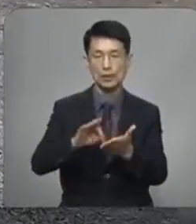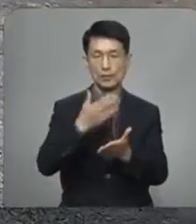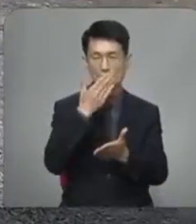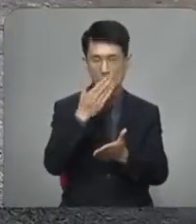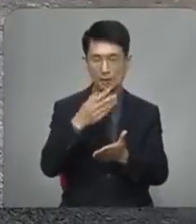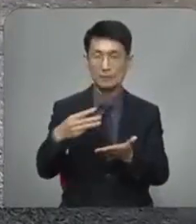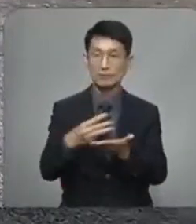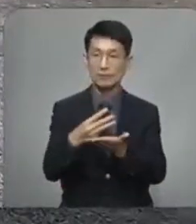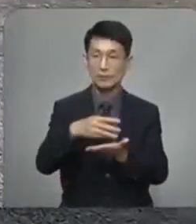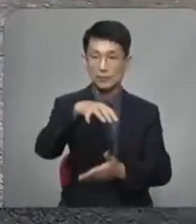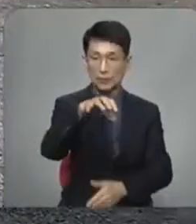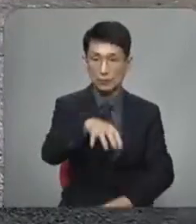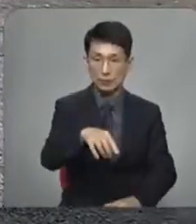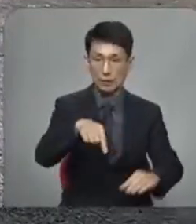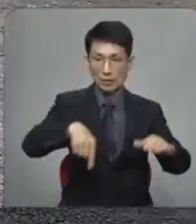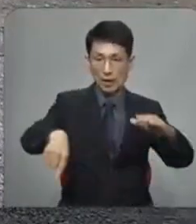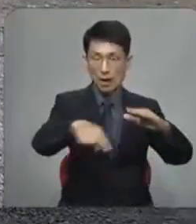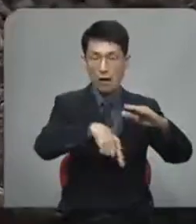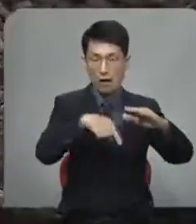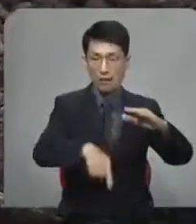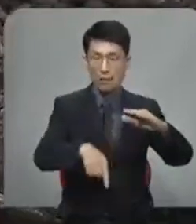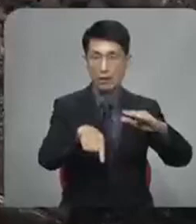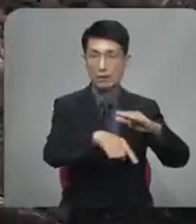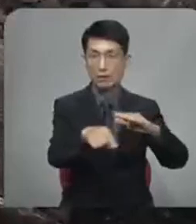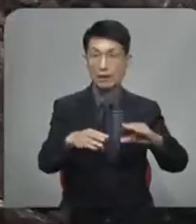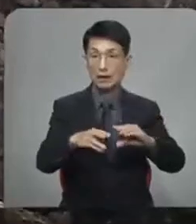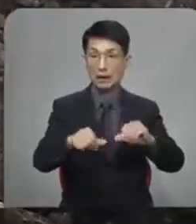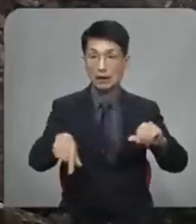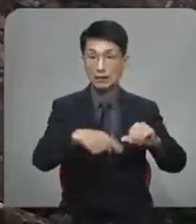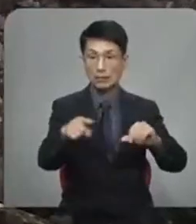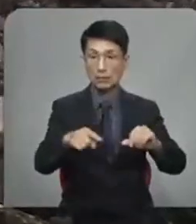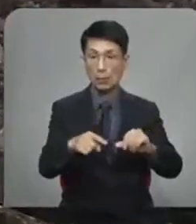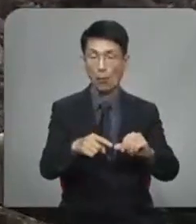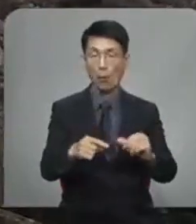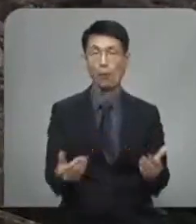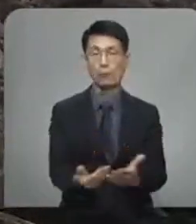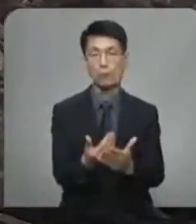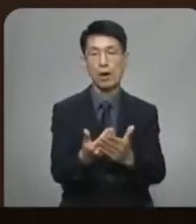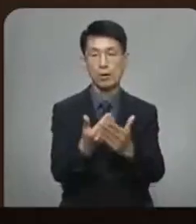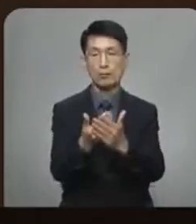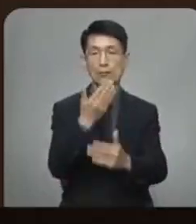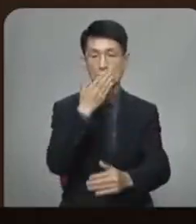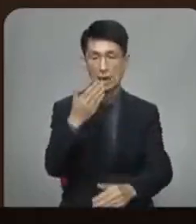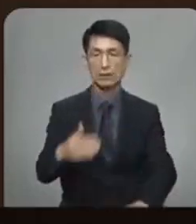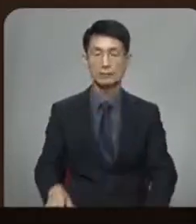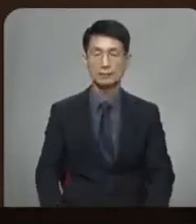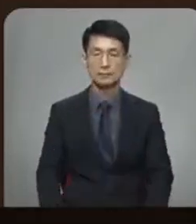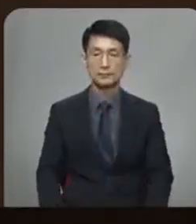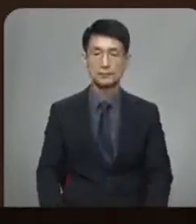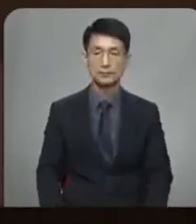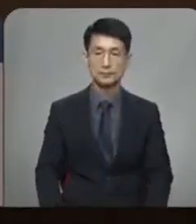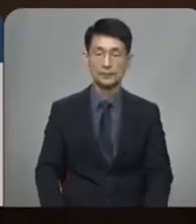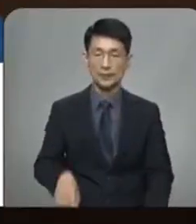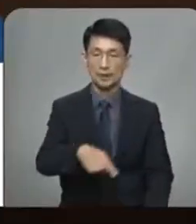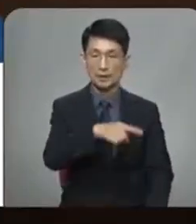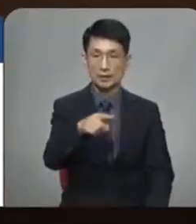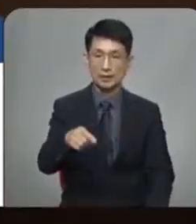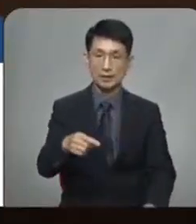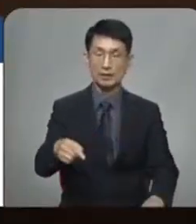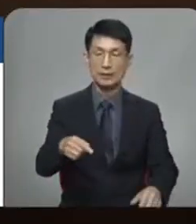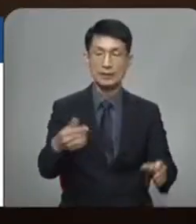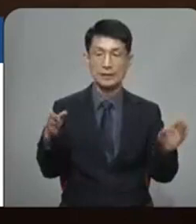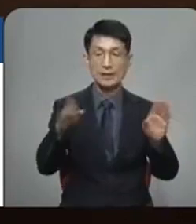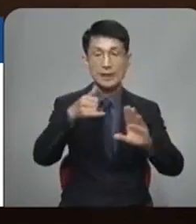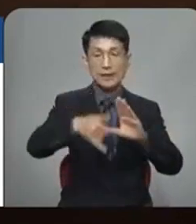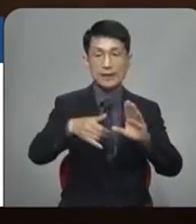태백의 경우 경석이 묻혀 있어 개발할 수 없던 땅도 이제는 개발할 수 있게 됐습니다. 회광 지역이 다시 도약할 수 있는